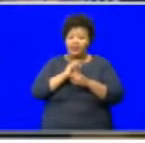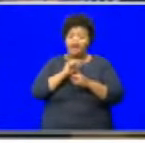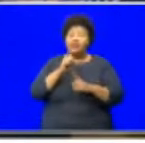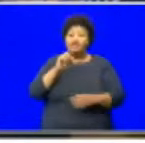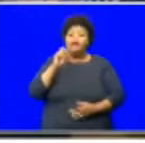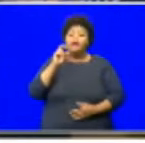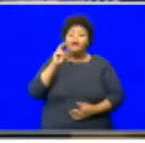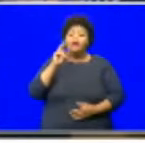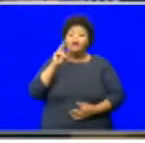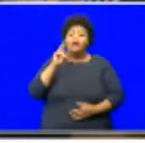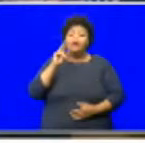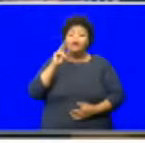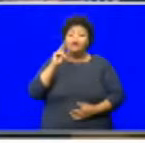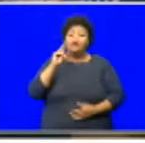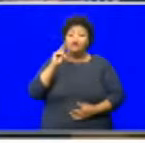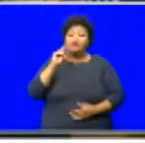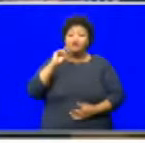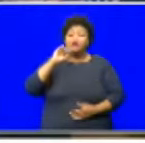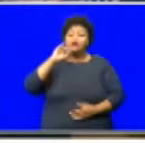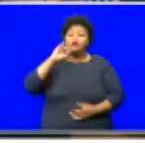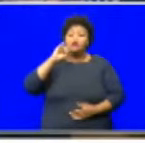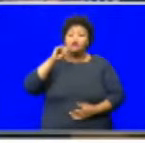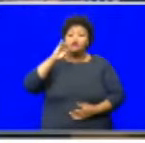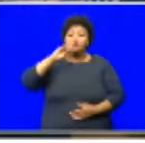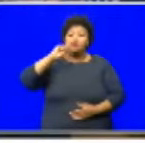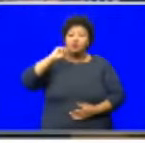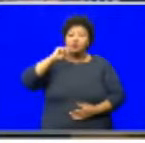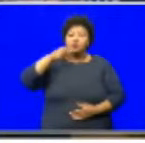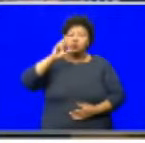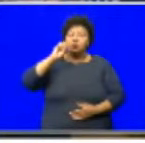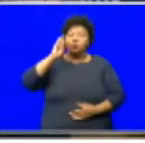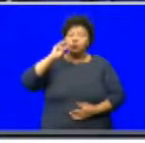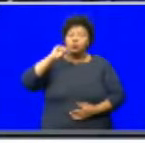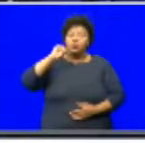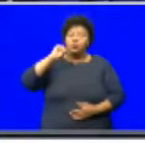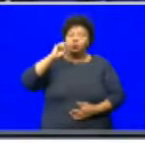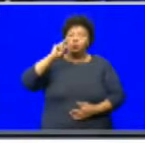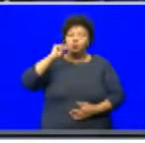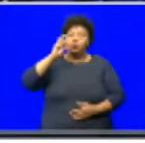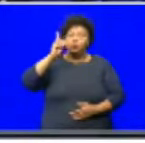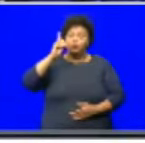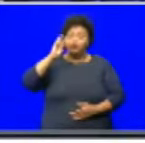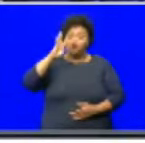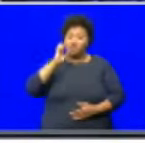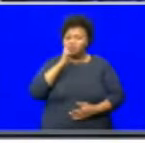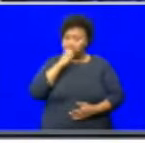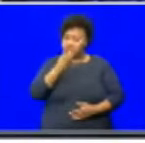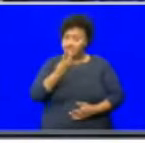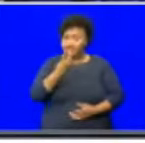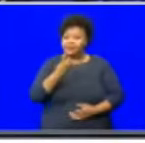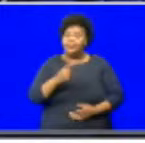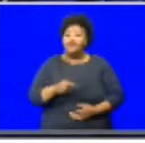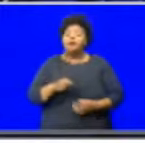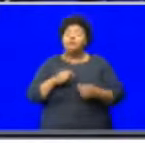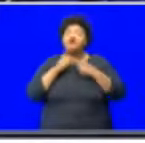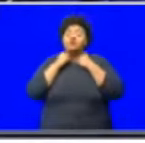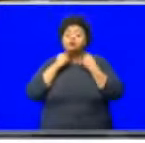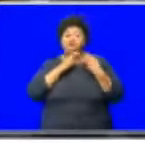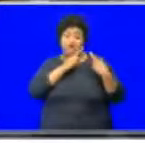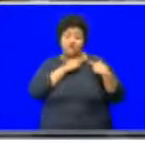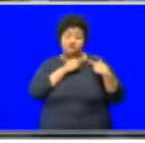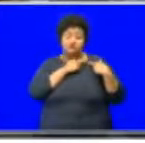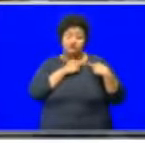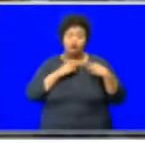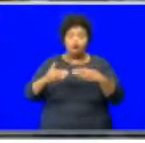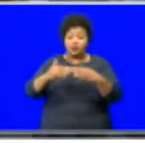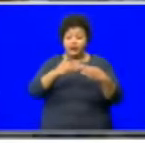tinshumi lathengela abantu labadzala abalelisondo kudla. Sondvo le isethembiso Church in Zion eBethani ngakubuka simo lesimetima